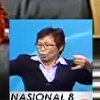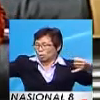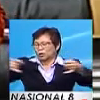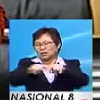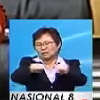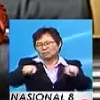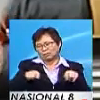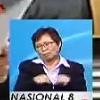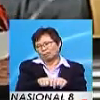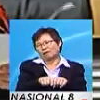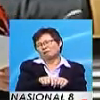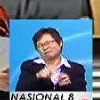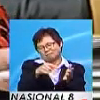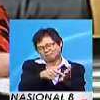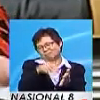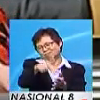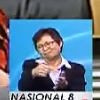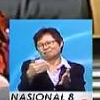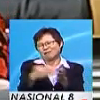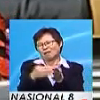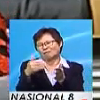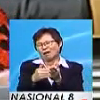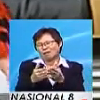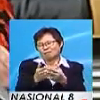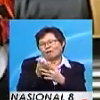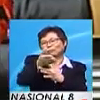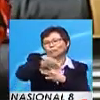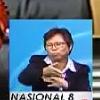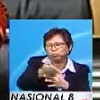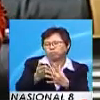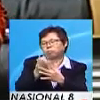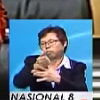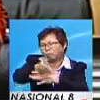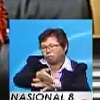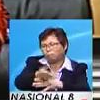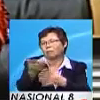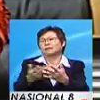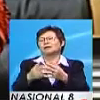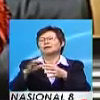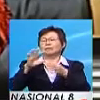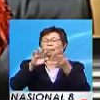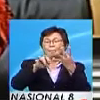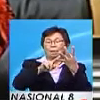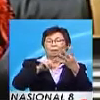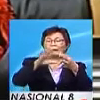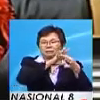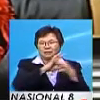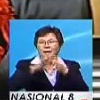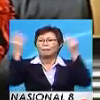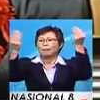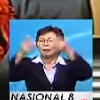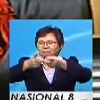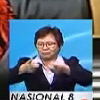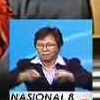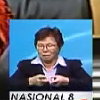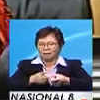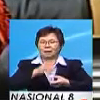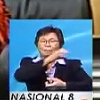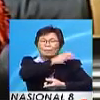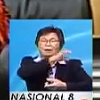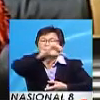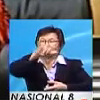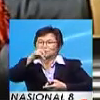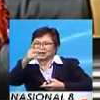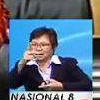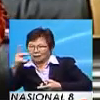lokasi-lokasi yang sering dicerobohi yang keempat bekerjasama dengan pihak Majlis daerah pengerusi